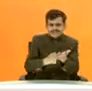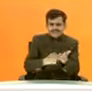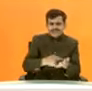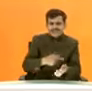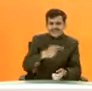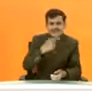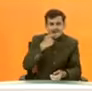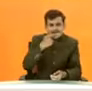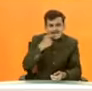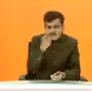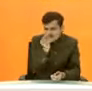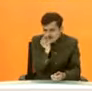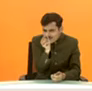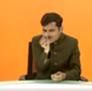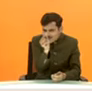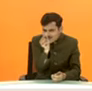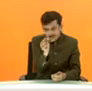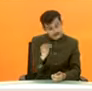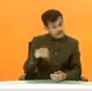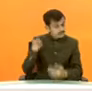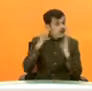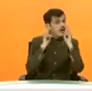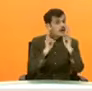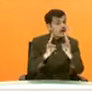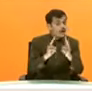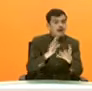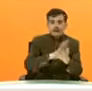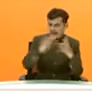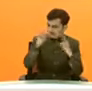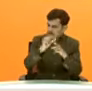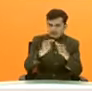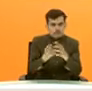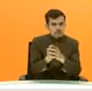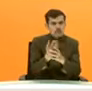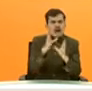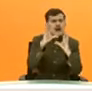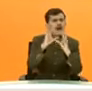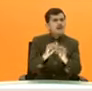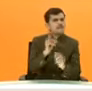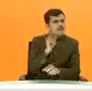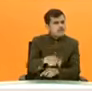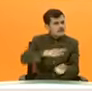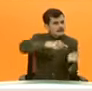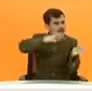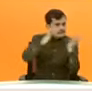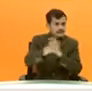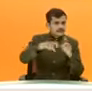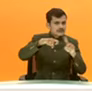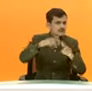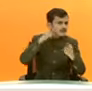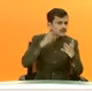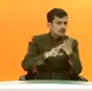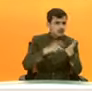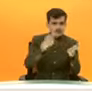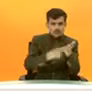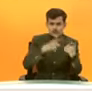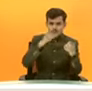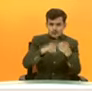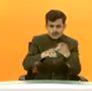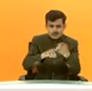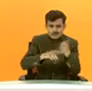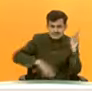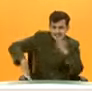में केसर की खेती कम ही होती थी, लेकिन अब किन्नौर की खूबसूरत सांगला घाटी